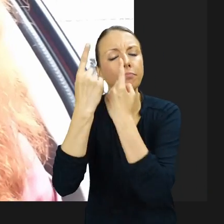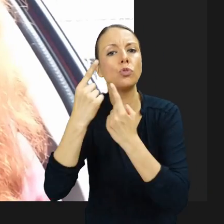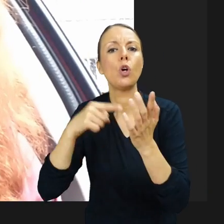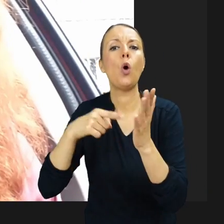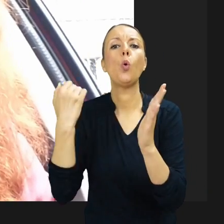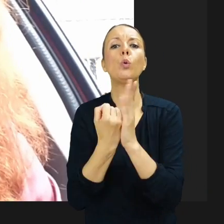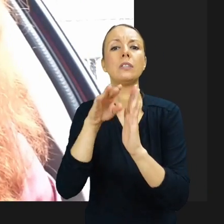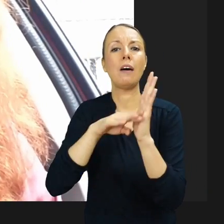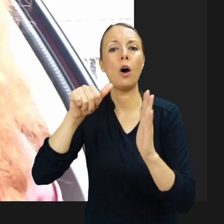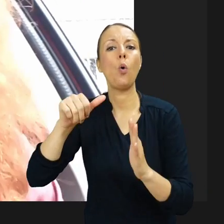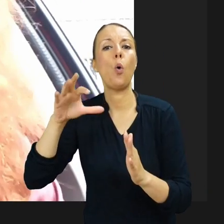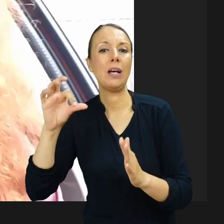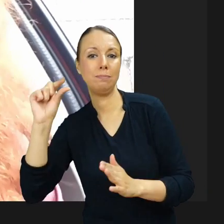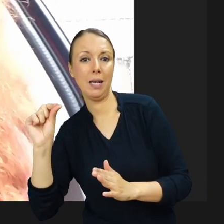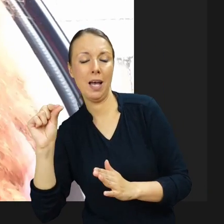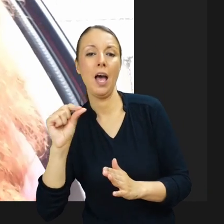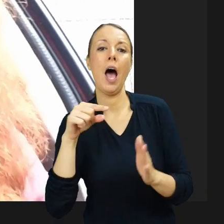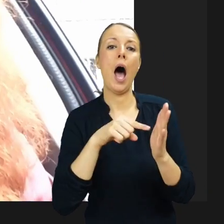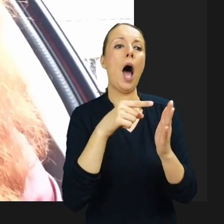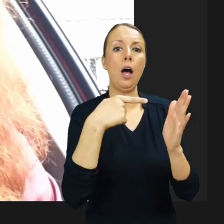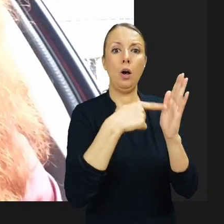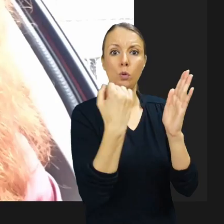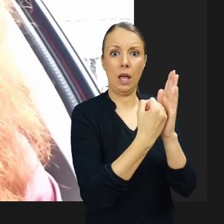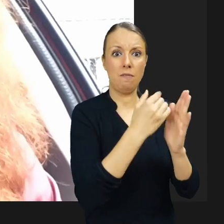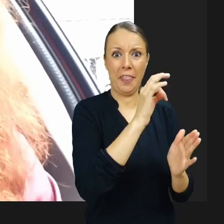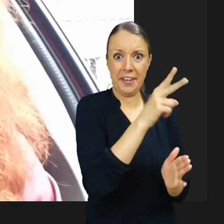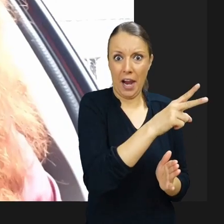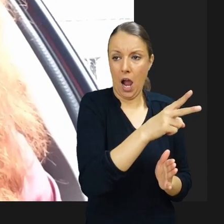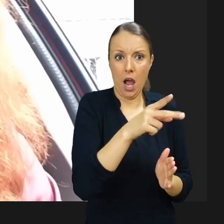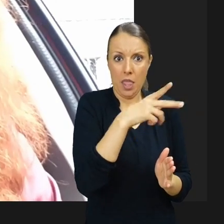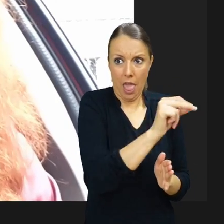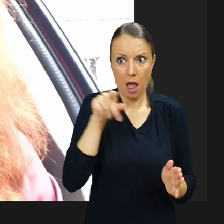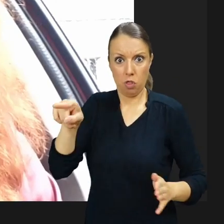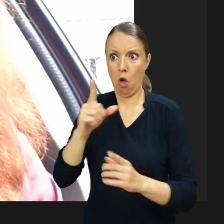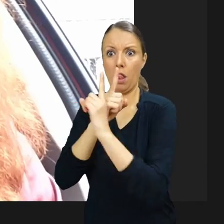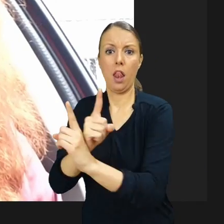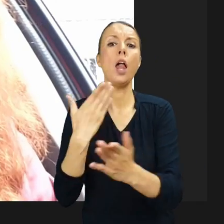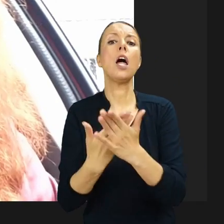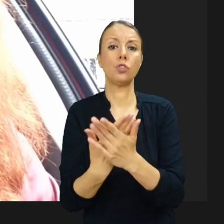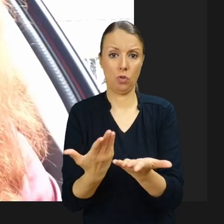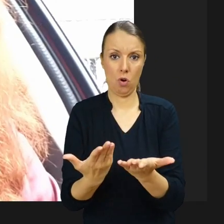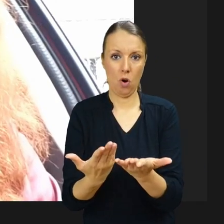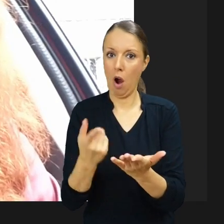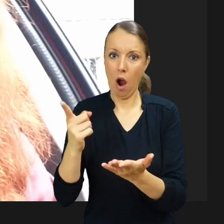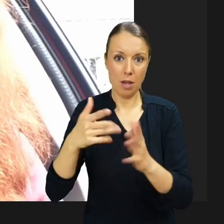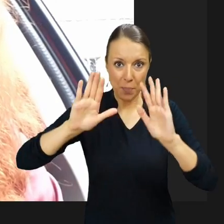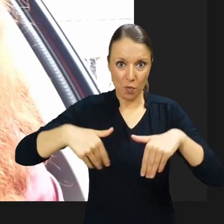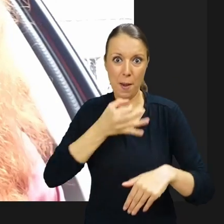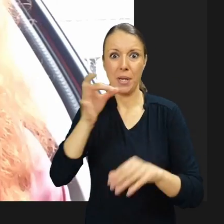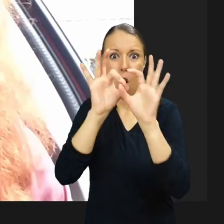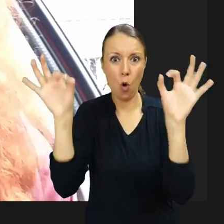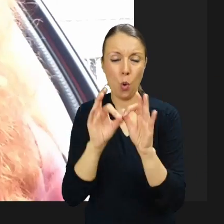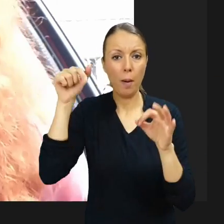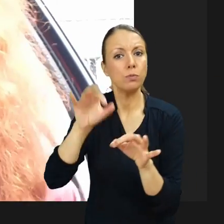nie o Trybunale Konstytucyjnym. Bo takie pytania w ogóle nie są dopuszczalne w ustawie o dostępie do informacji publicznej.